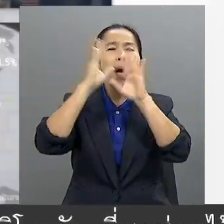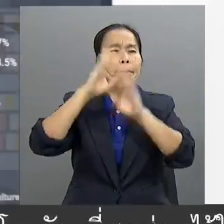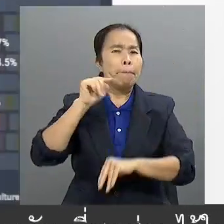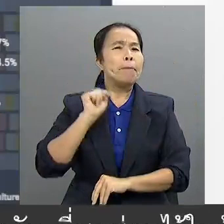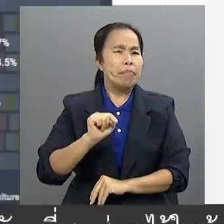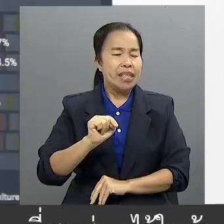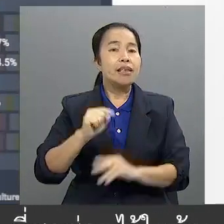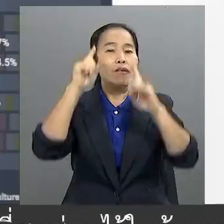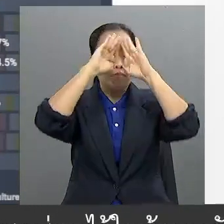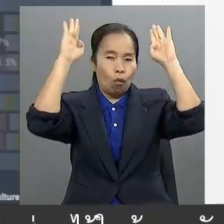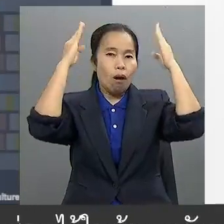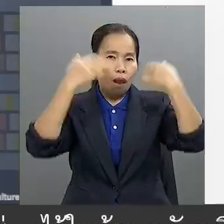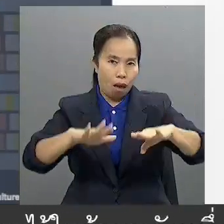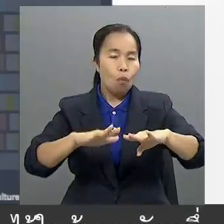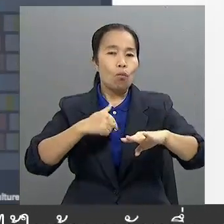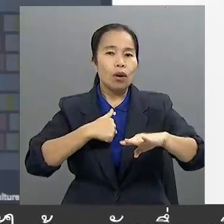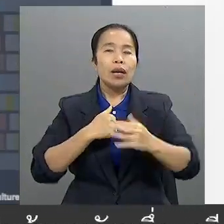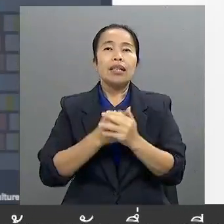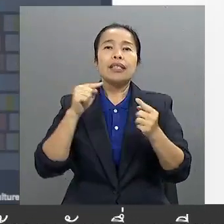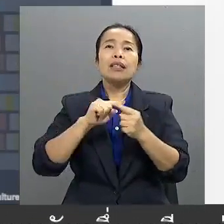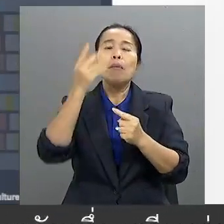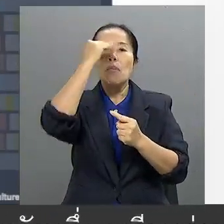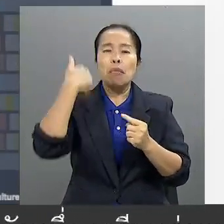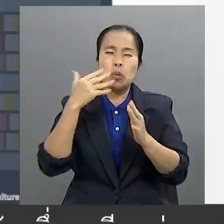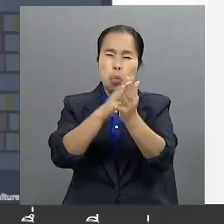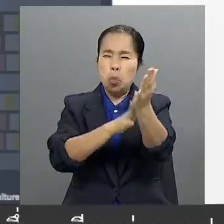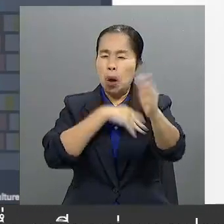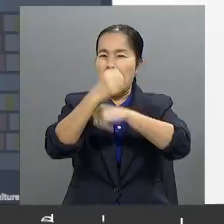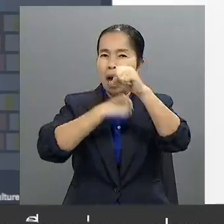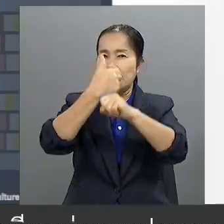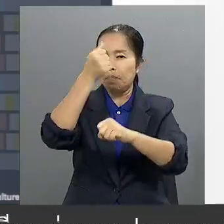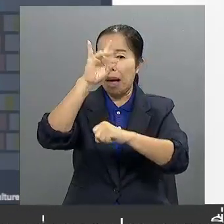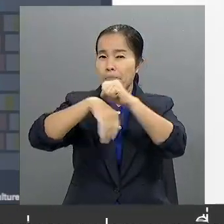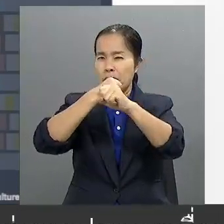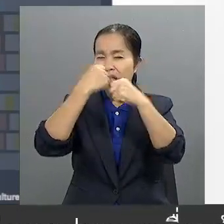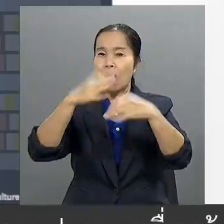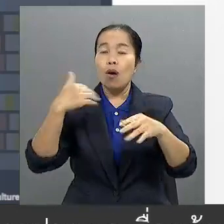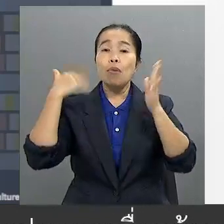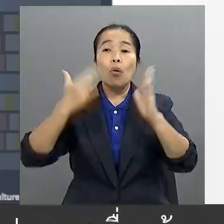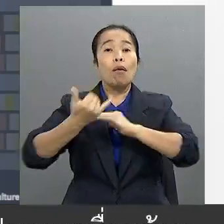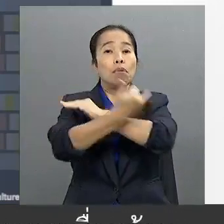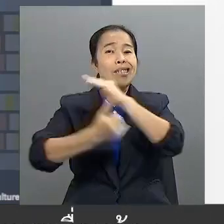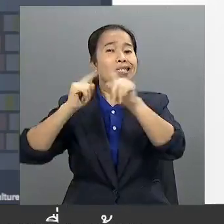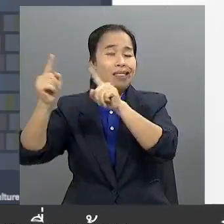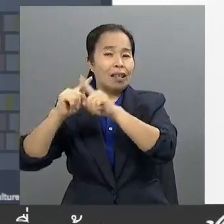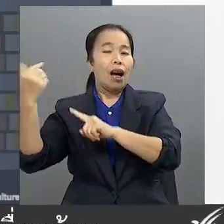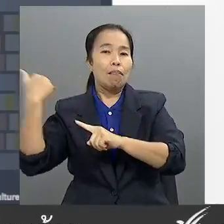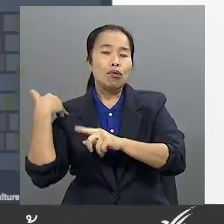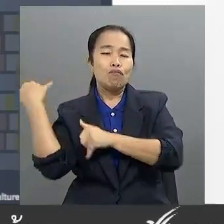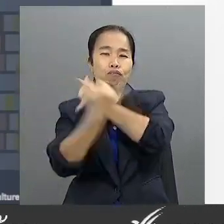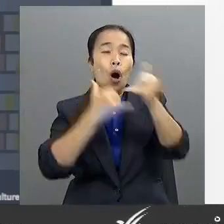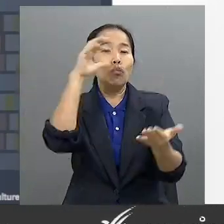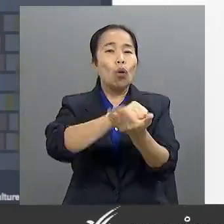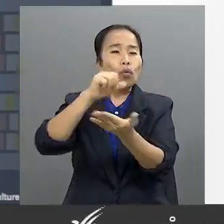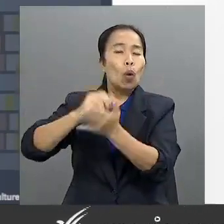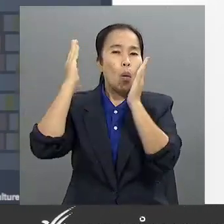า MM2H มาแล้ว18ปีมีชาวต่างชาติที่มาร่วมโครงการเกือบ 40,000 คนนะคะสูงสุ